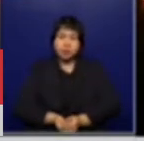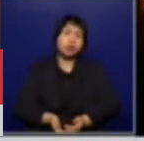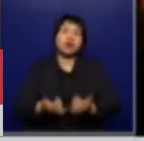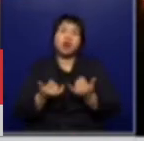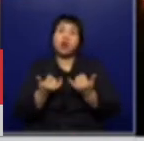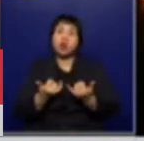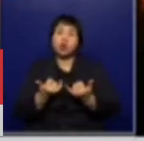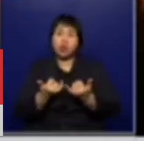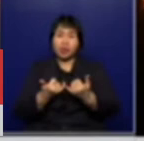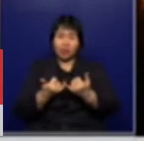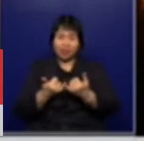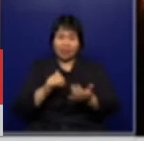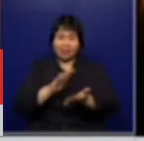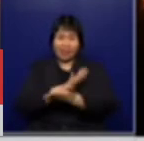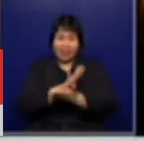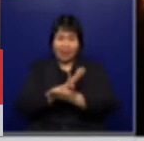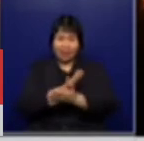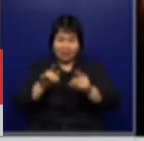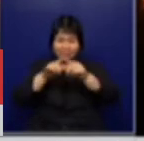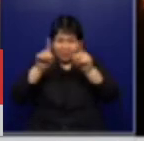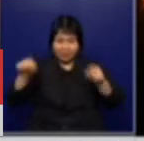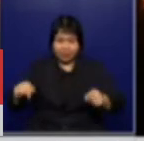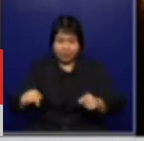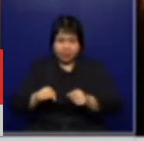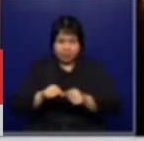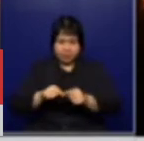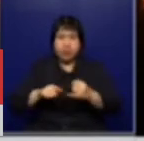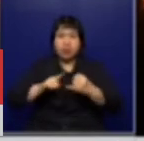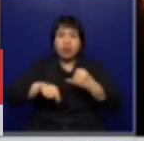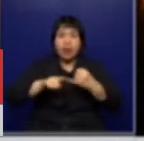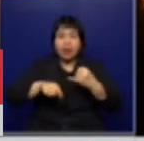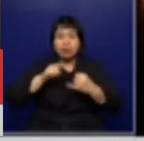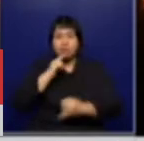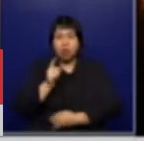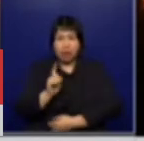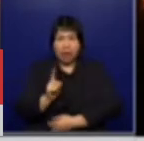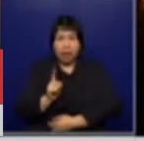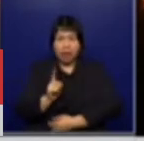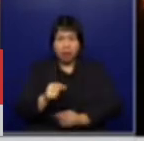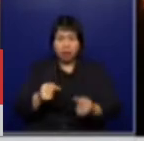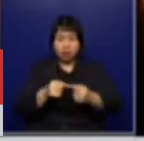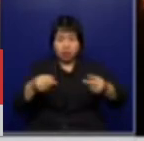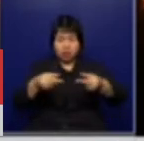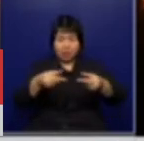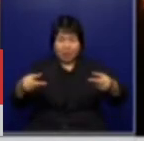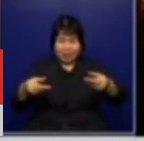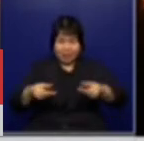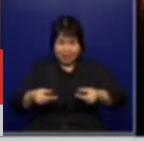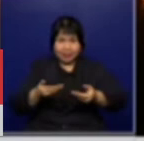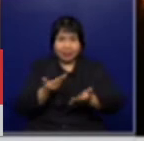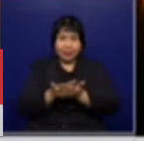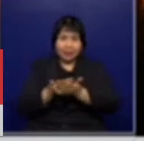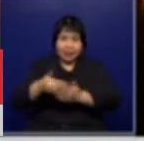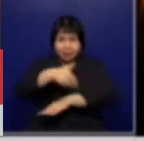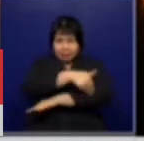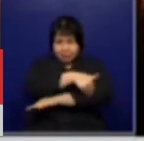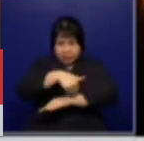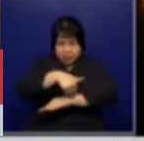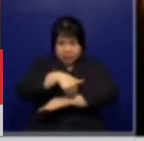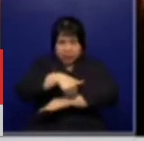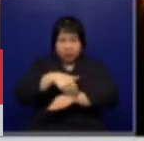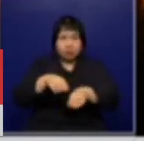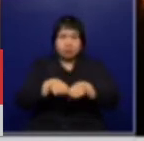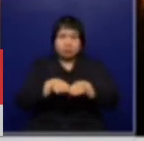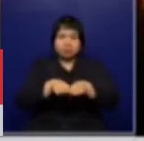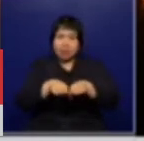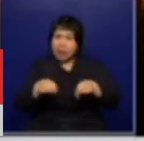ท้ายของเอกสารรายงานฉบับนี้ก็ยังระบุเพิ่มเติมอีกค่ะว่าการจัดทำรายงานบัญชีกองทุนไม่เป็นไปตามมาตรฐาน